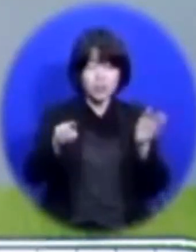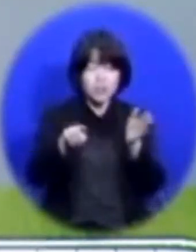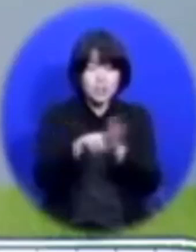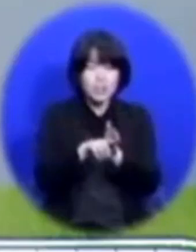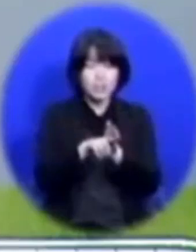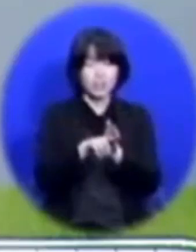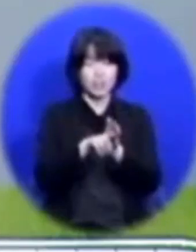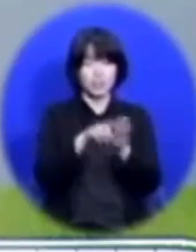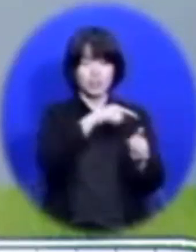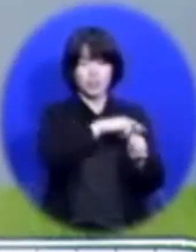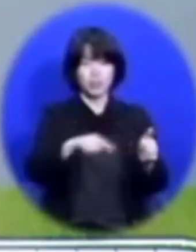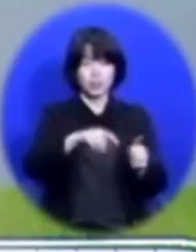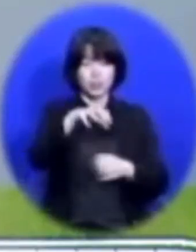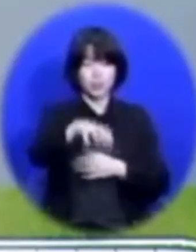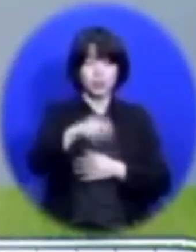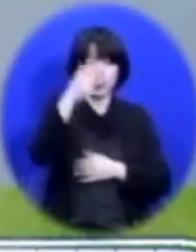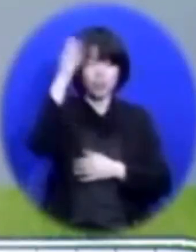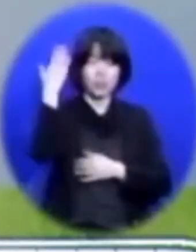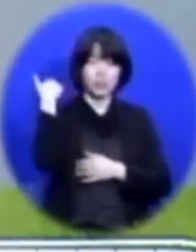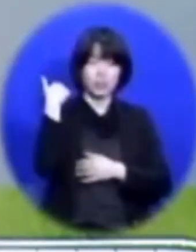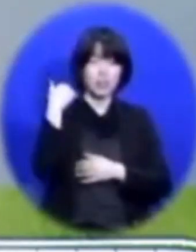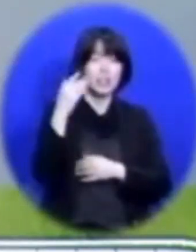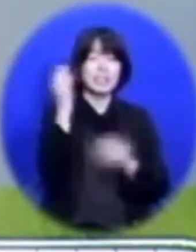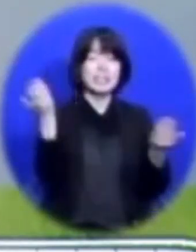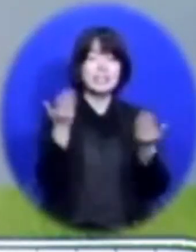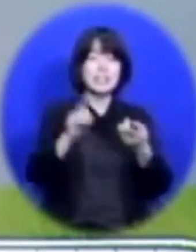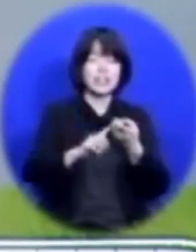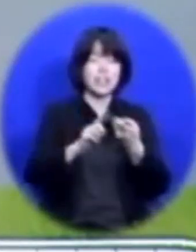그장소의역사를설명해주는사람으로부터순교당시무슨일이일어났는지에대한이야기를들었습니다.